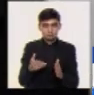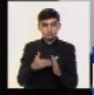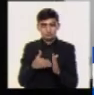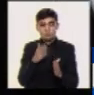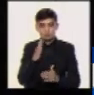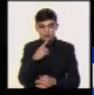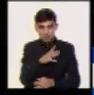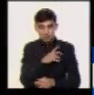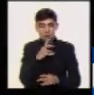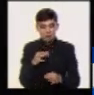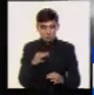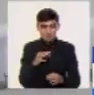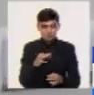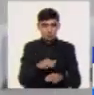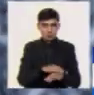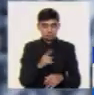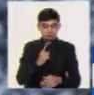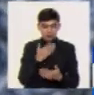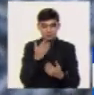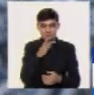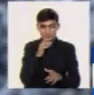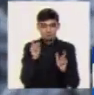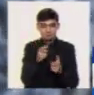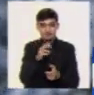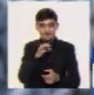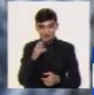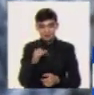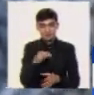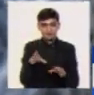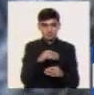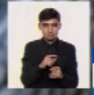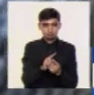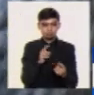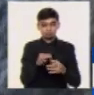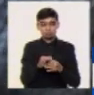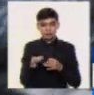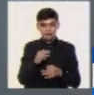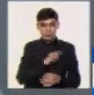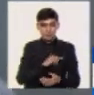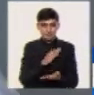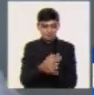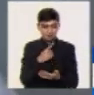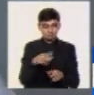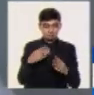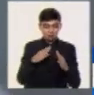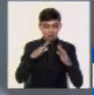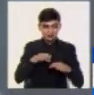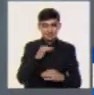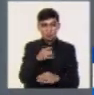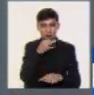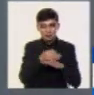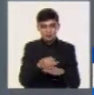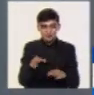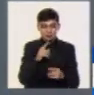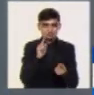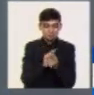деп кетті. Алайда көп ұзамай карантинге байланысты мәжілісмендердің бәрі қашықтан жұмыс істеп жатқанын хабарлады. Бұл жауап түйткілдерін